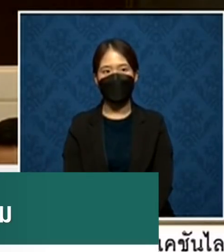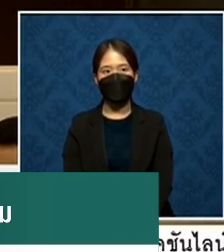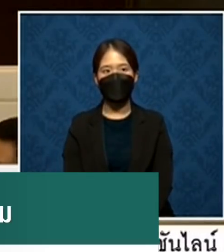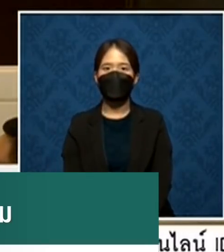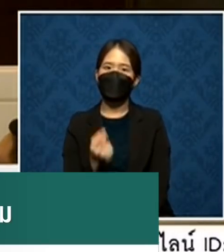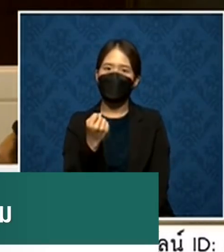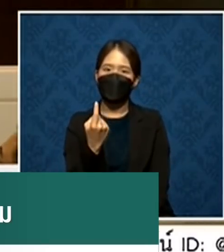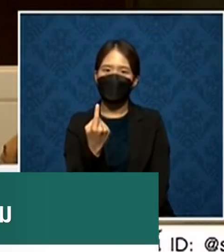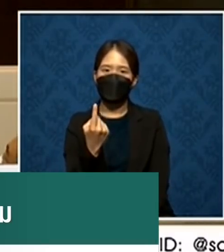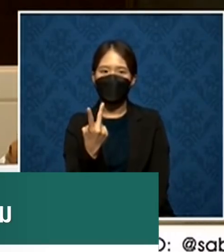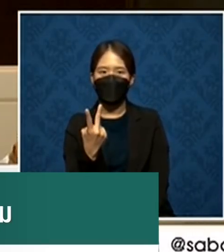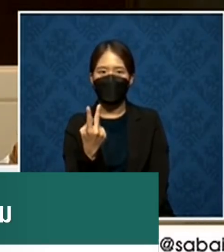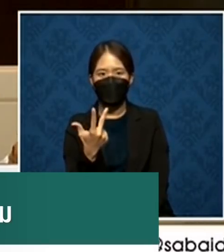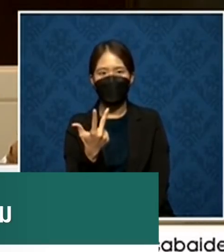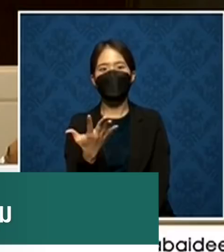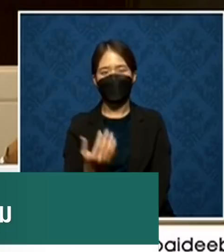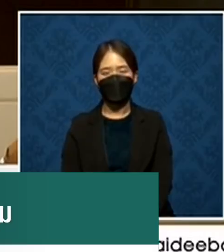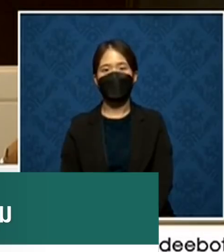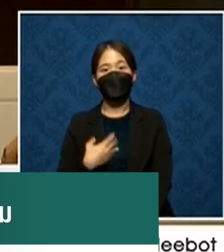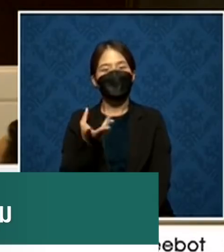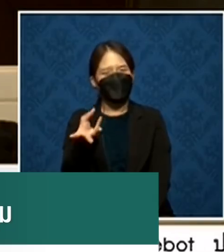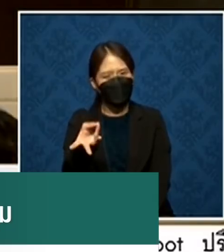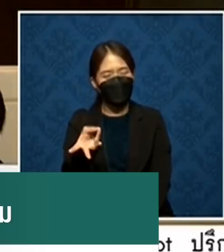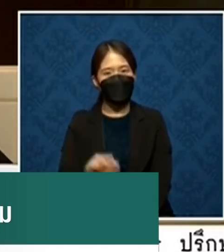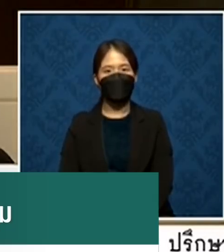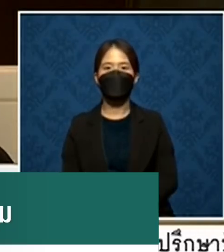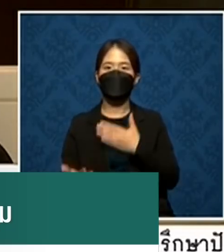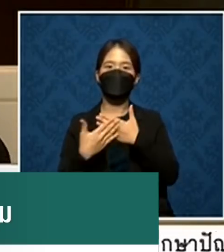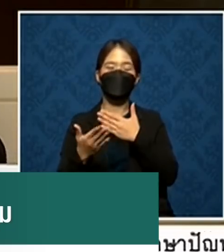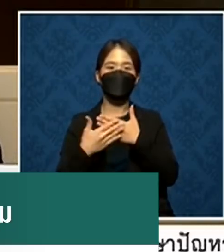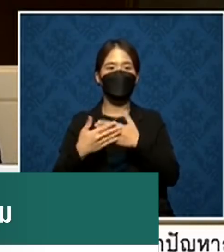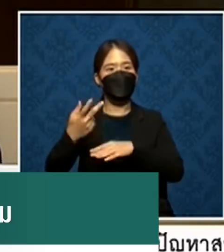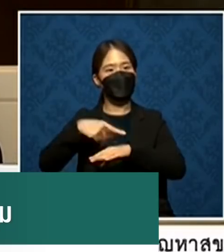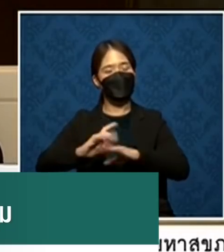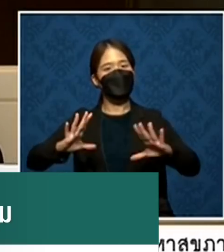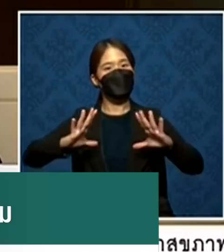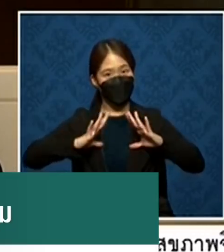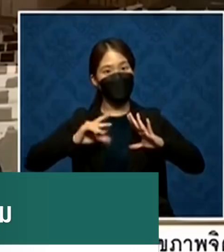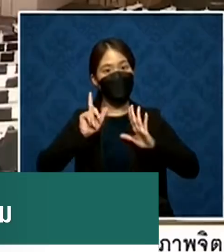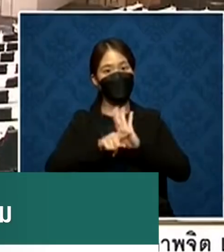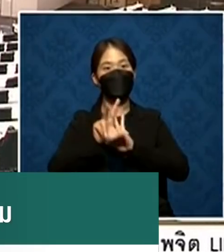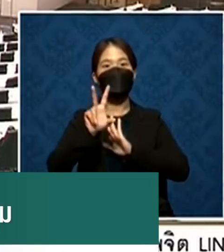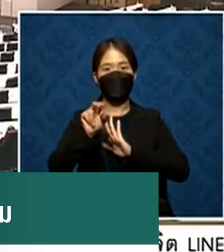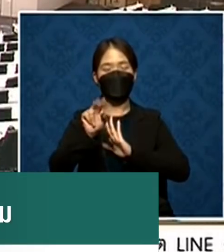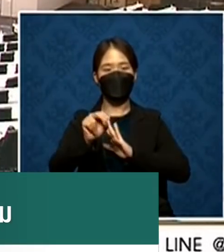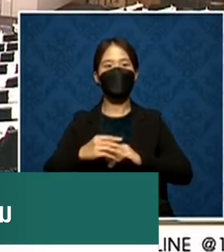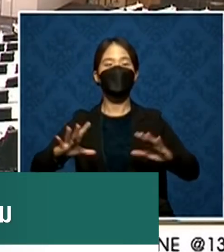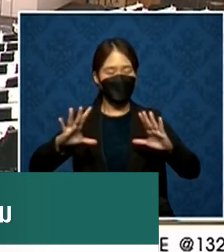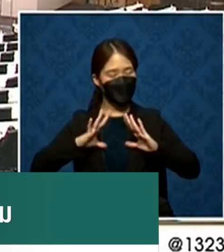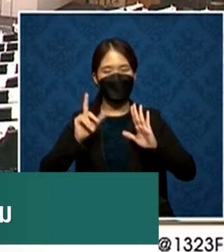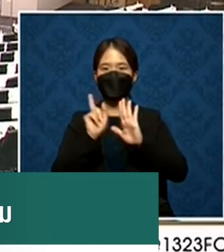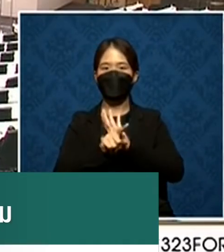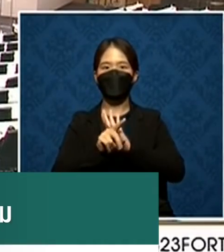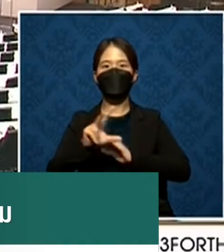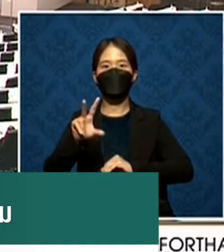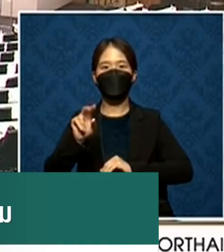ไทยมันมีเรื่องที่ที่ต้าวิจารณ์มาตลอดยาวนานถึงพฤติกรรมของกรรมการชุดนั้นมันก็เ